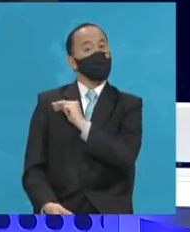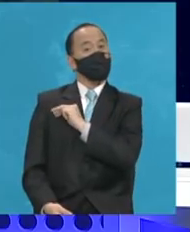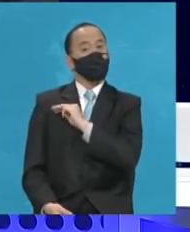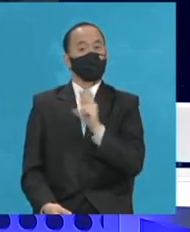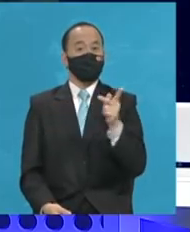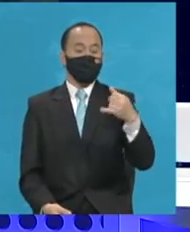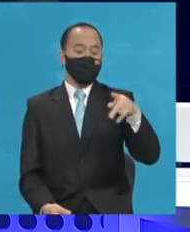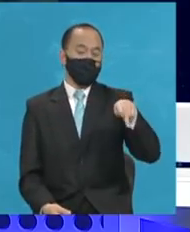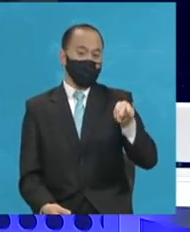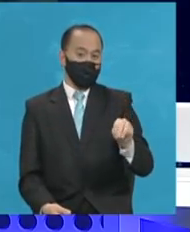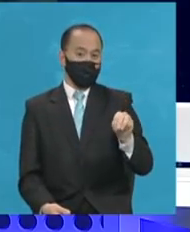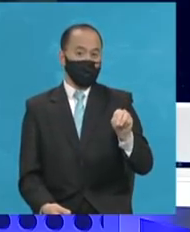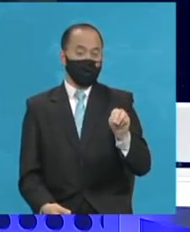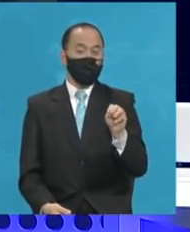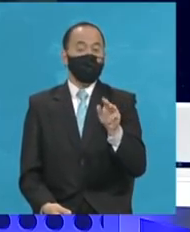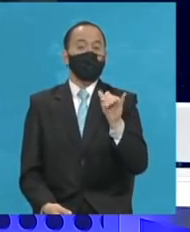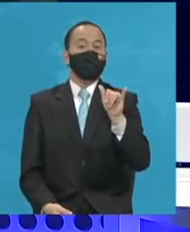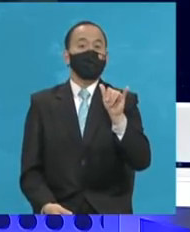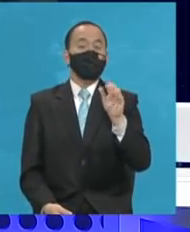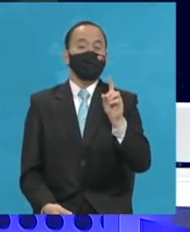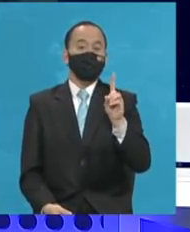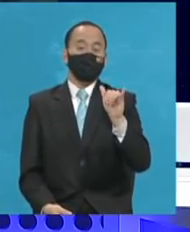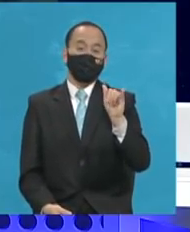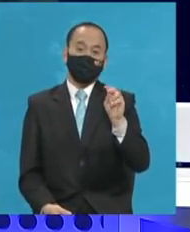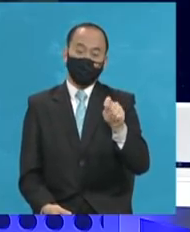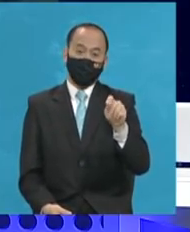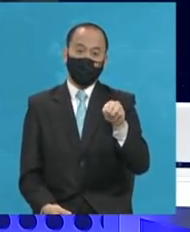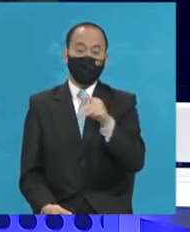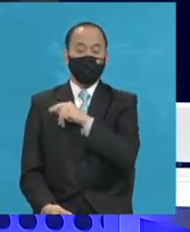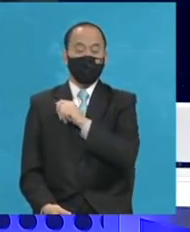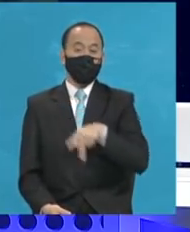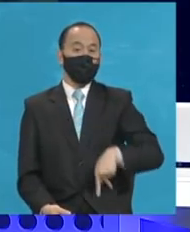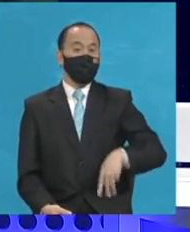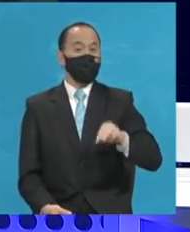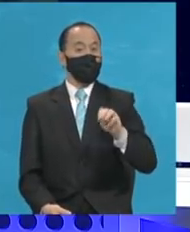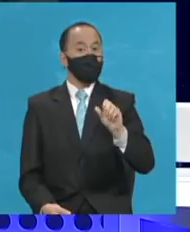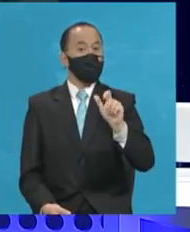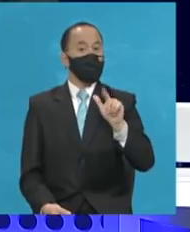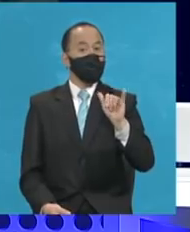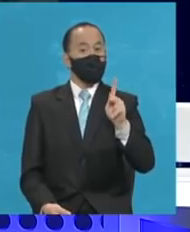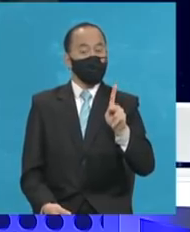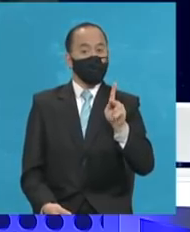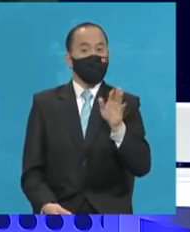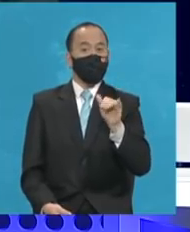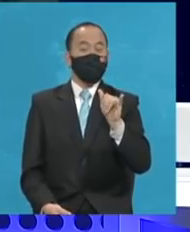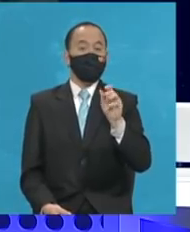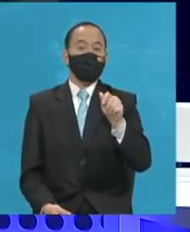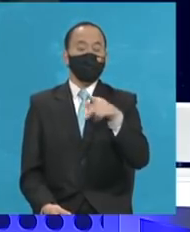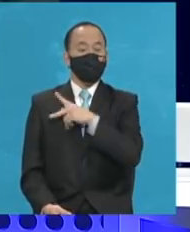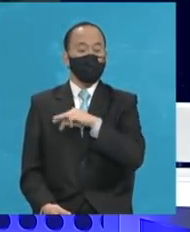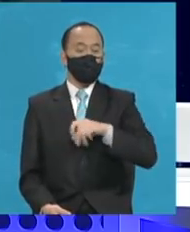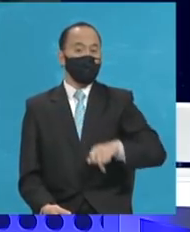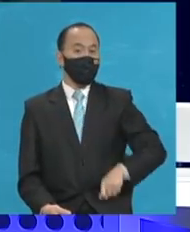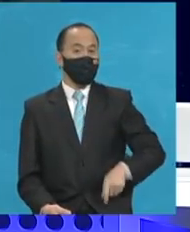jabatan Perdana Menteri dengan Kramatmulya produk Esri pengiran muda dan maling yang aman Mulia penyerahan anak istri